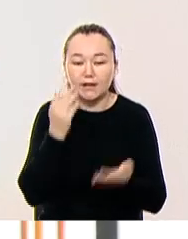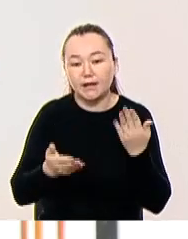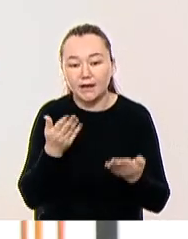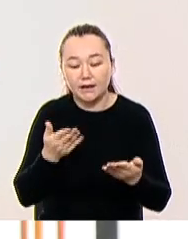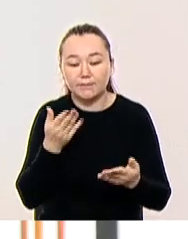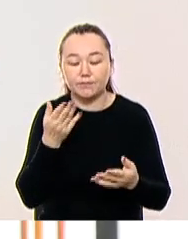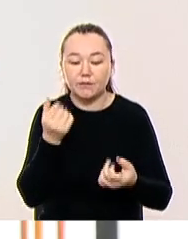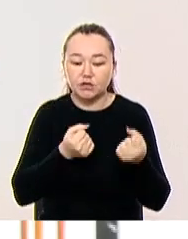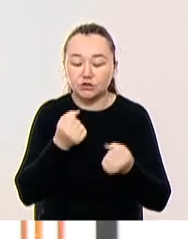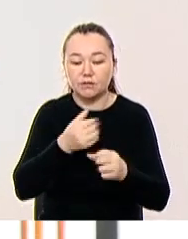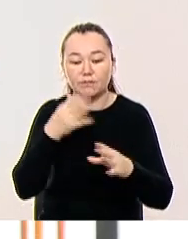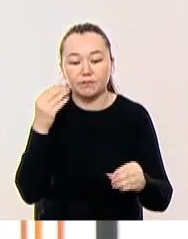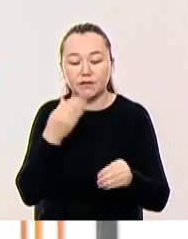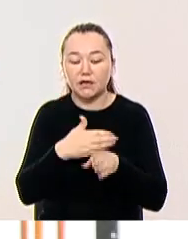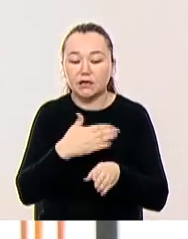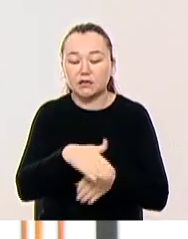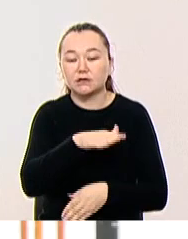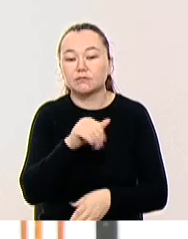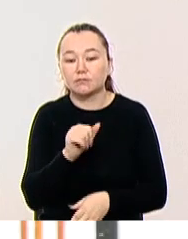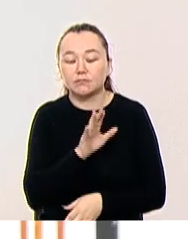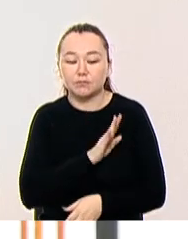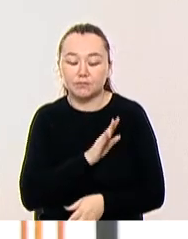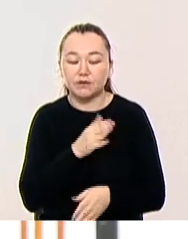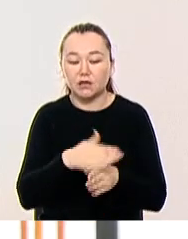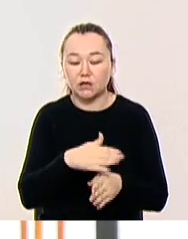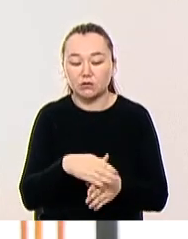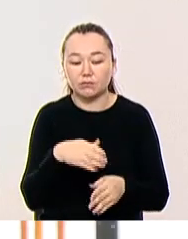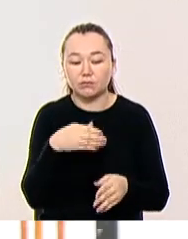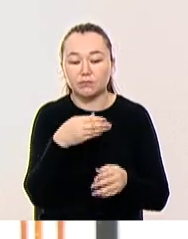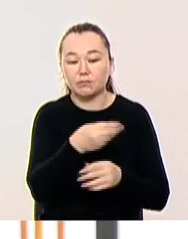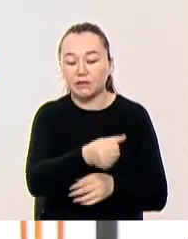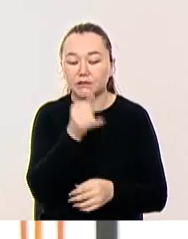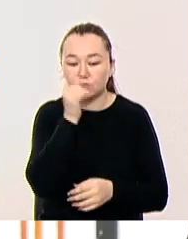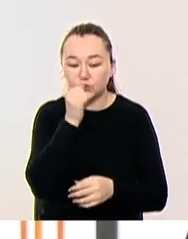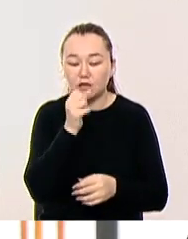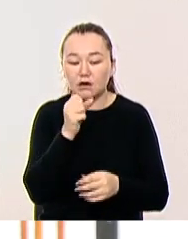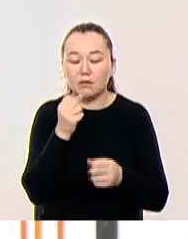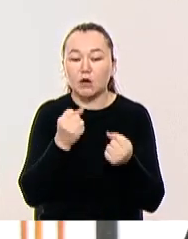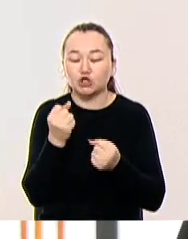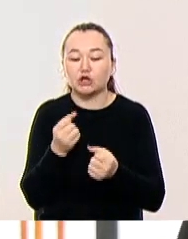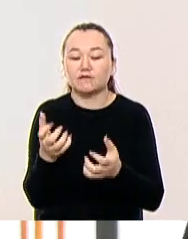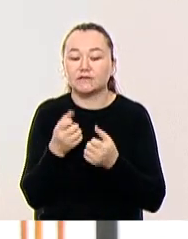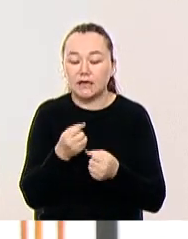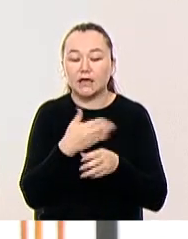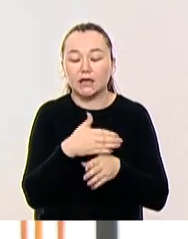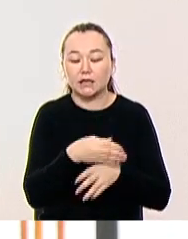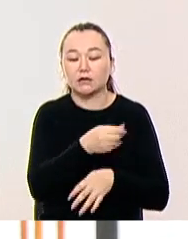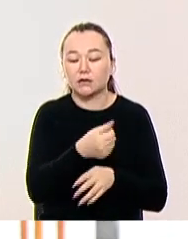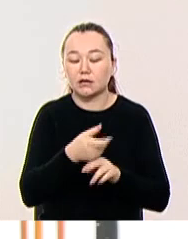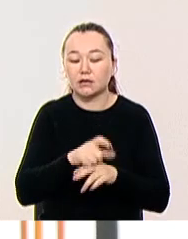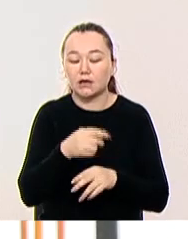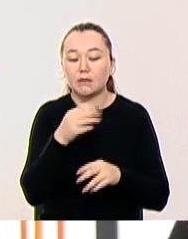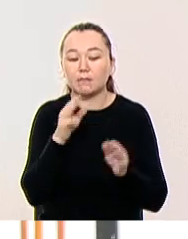bolmasam jaŋa kölük üçin alğan bir nesiyesin jabalmayatkan, mesela avtokredit aldı, bırak onu jabalmay jatır. Soğan alğan